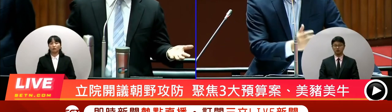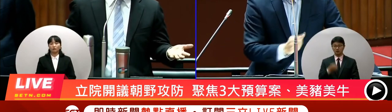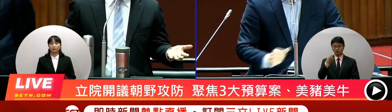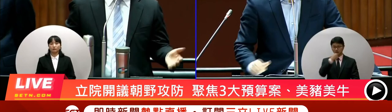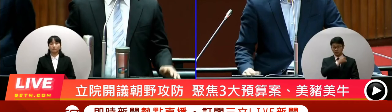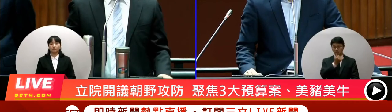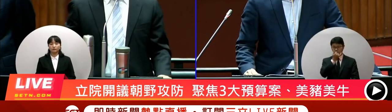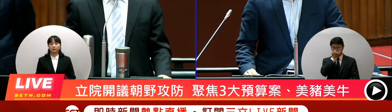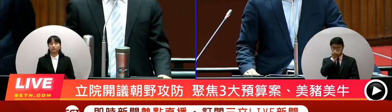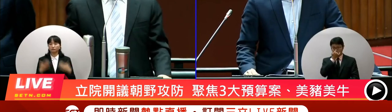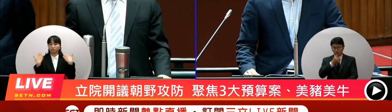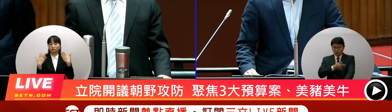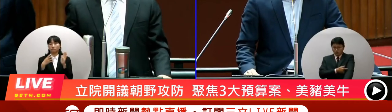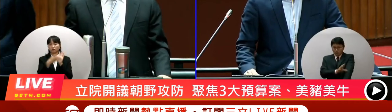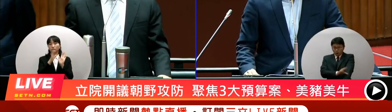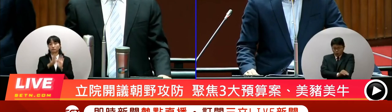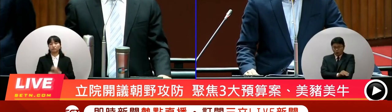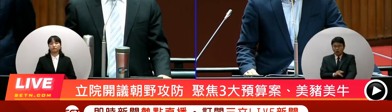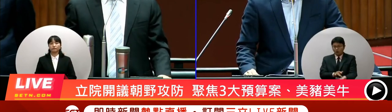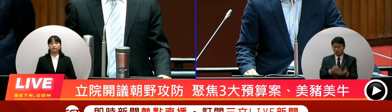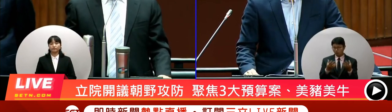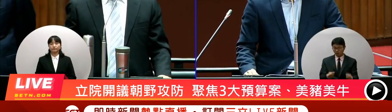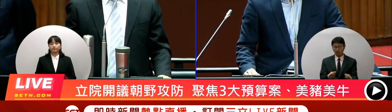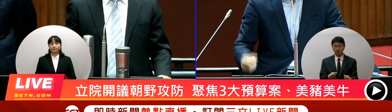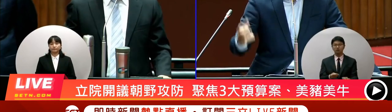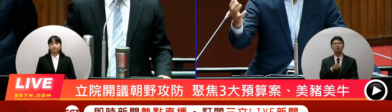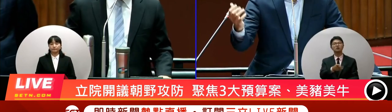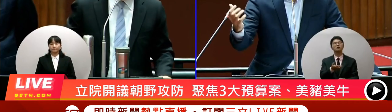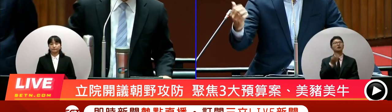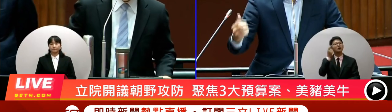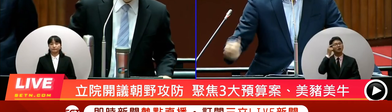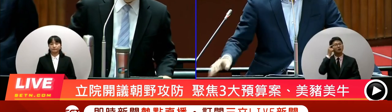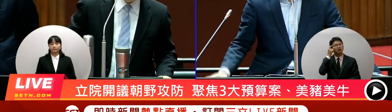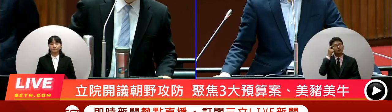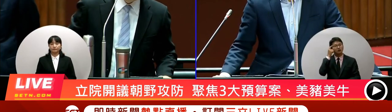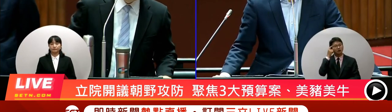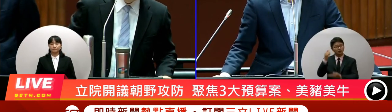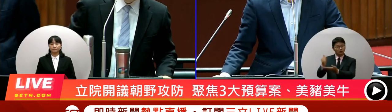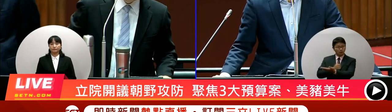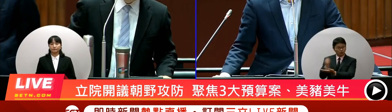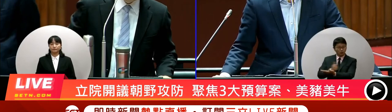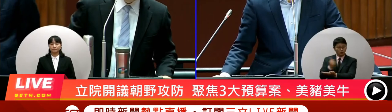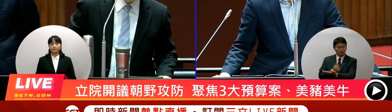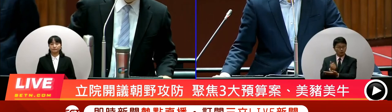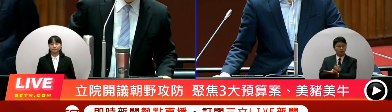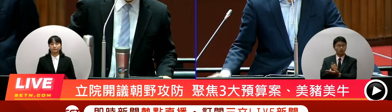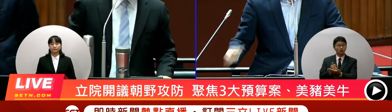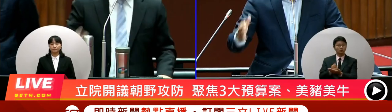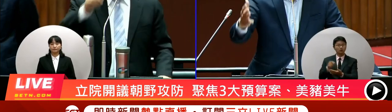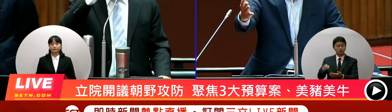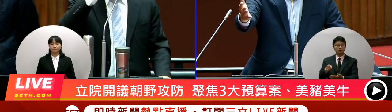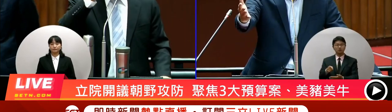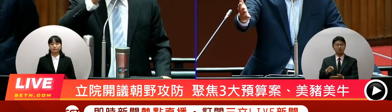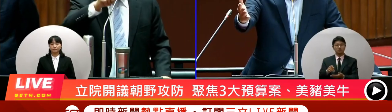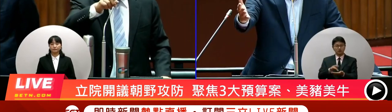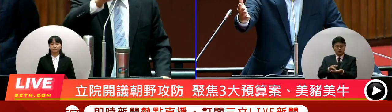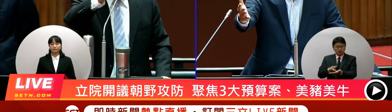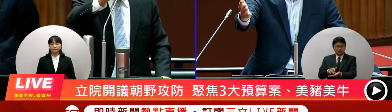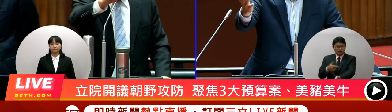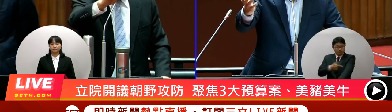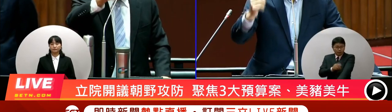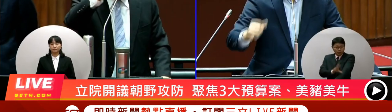有莱克多巴胺 清楚啊 所以院长你的意思是说所有进口猪都含有瘦肉精显然不是嘛 这